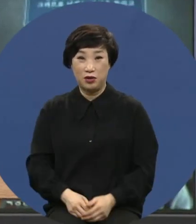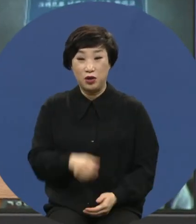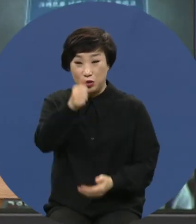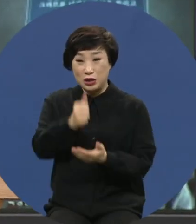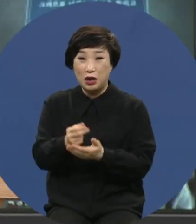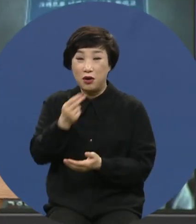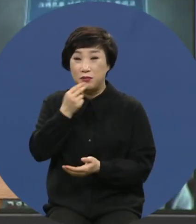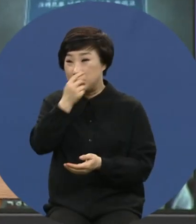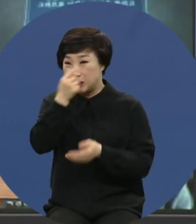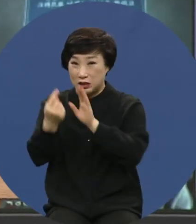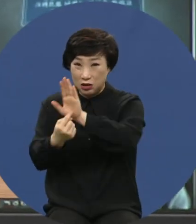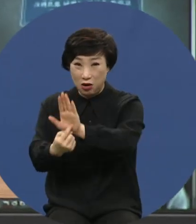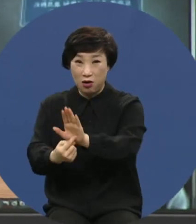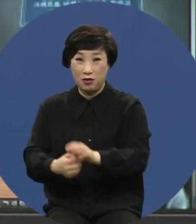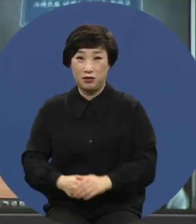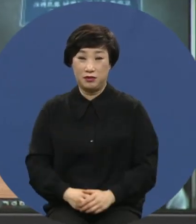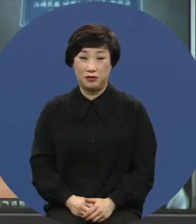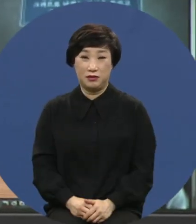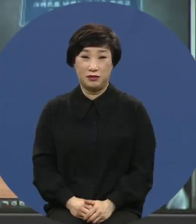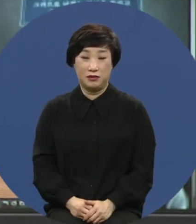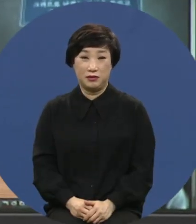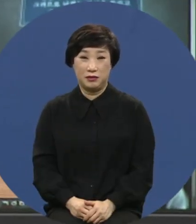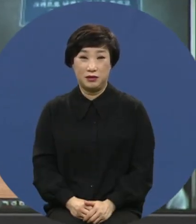죄가 없다는 증거입니다.